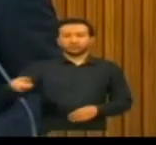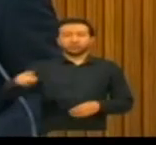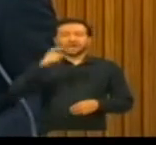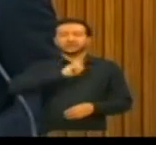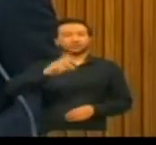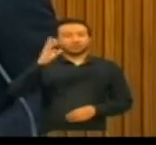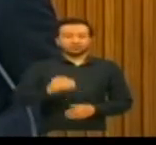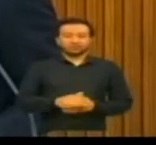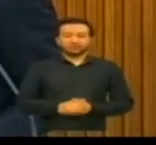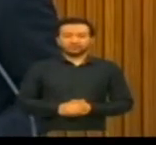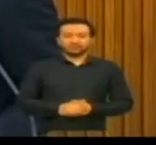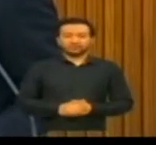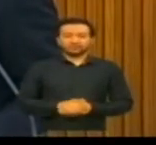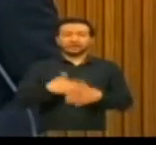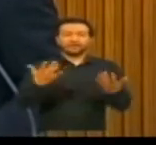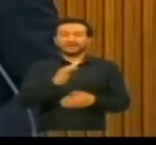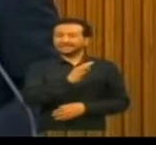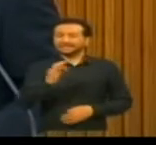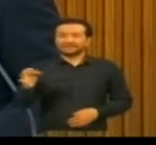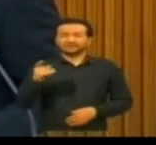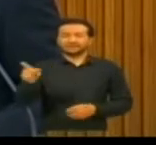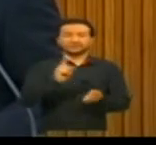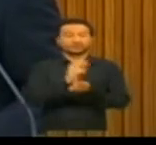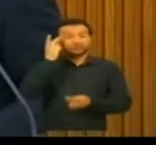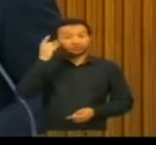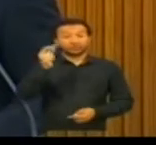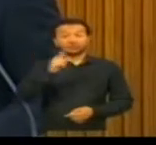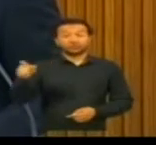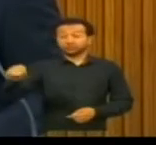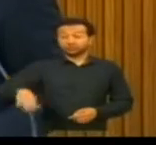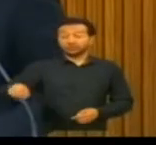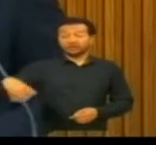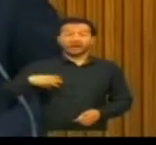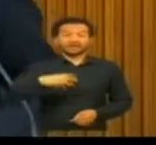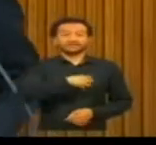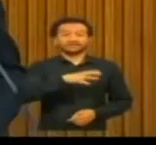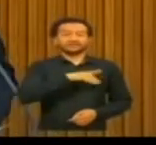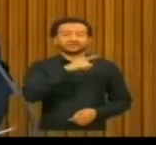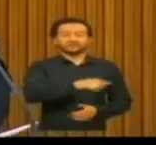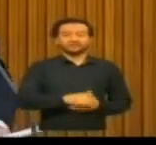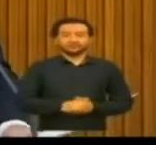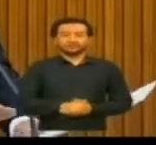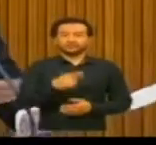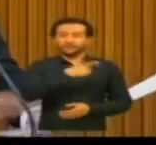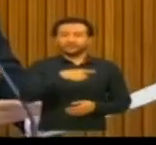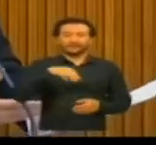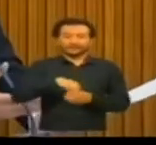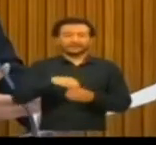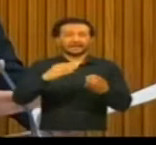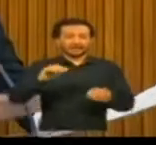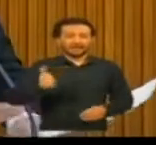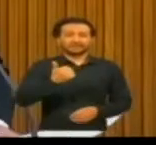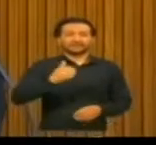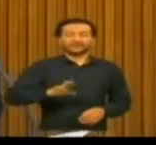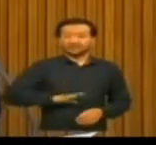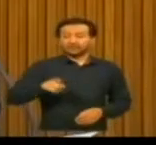olabilir, ama hiç kimse unutmasın, o çocuğun bir annesi var ve onun için en değerli varlık